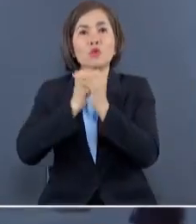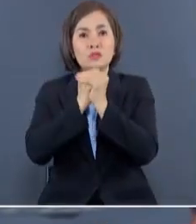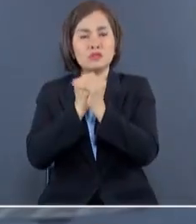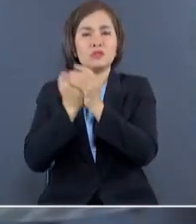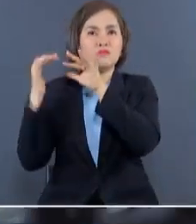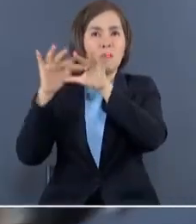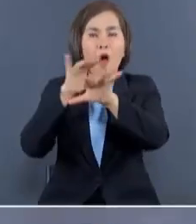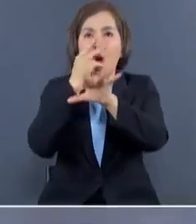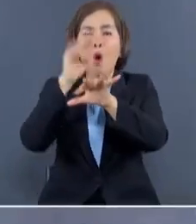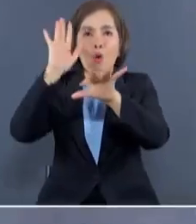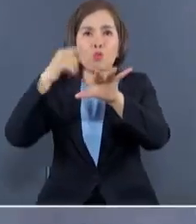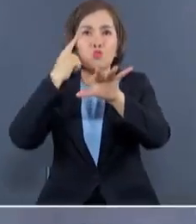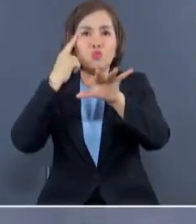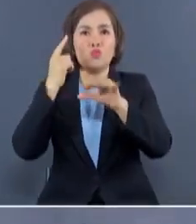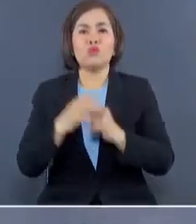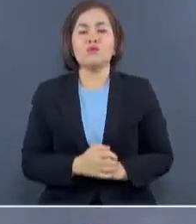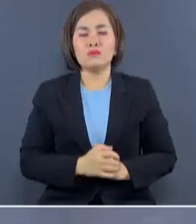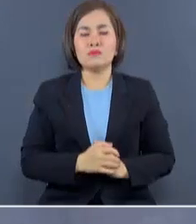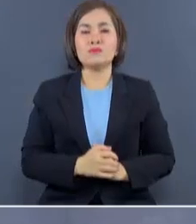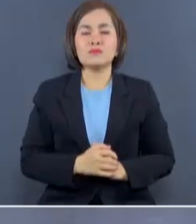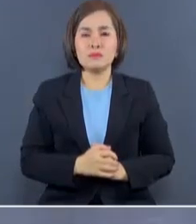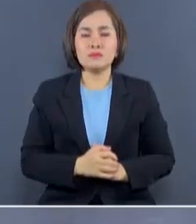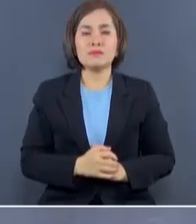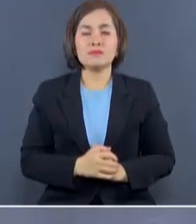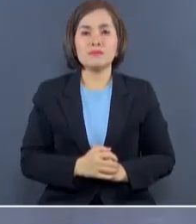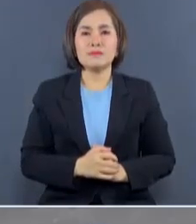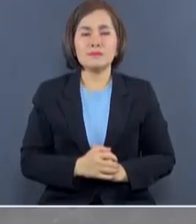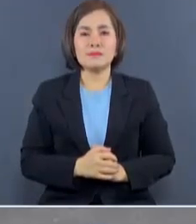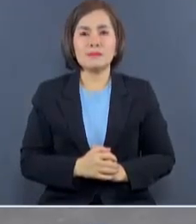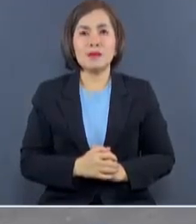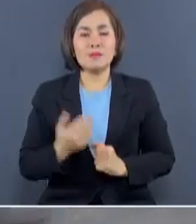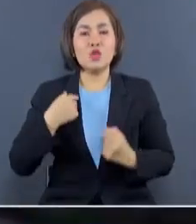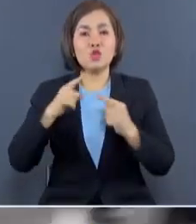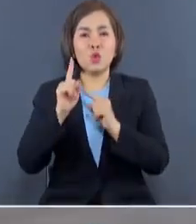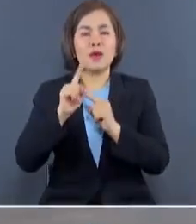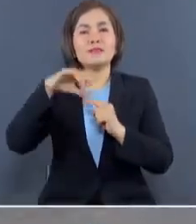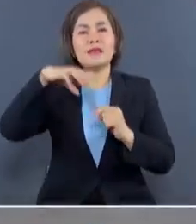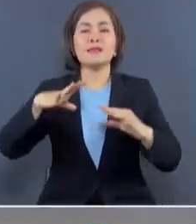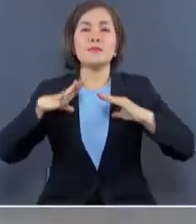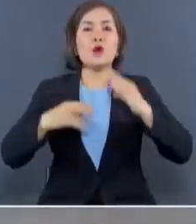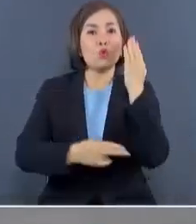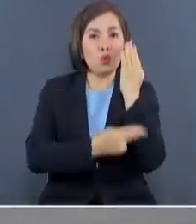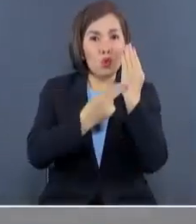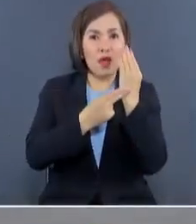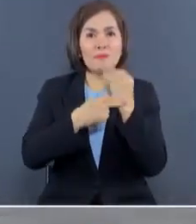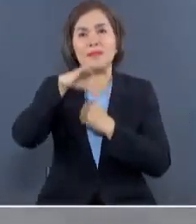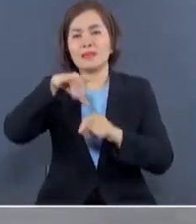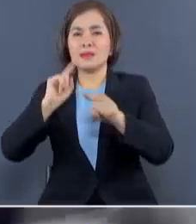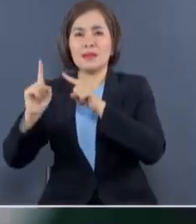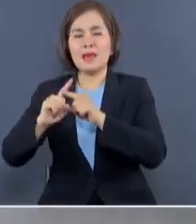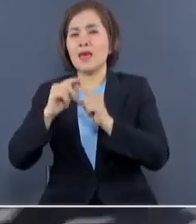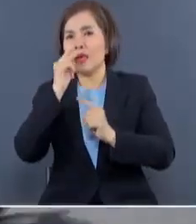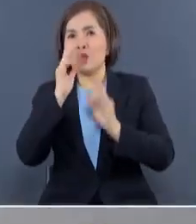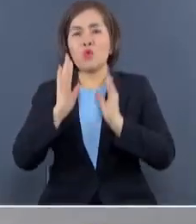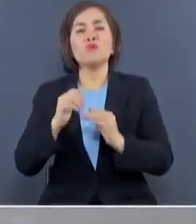เป็นร้านนวดเป็นร้านอาหารเป็นคาเฟ่เป็นสถานบันเทิงรวมทั้งที่ศาลพระพิฆเนศและก็โรงแรมที่พักหลายแห่งชาวจีนนี่เข้าออกตลอด